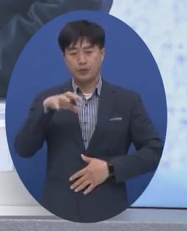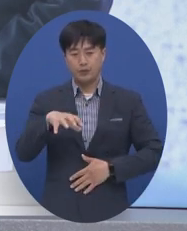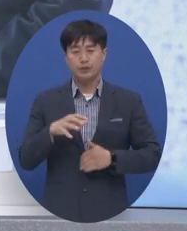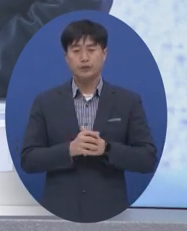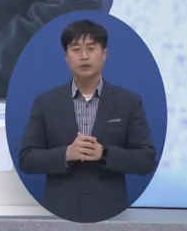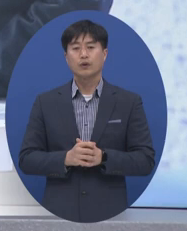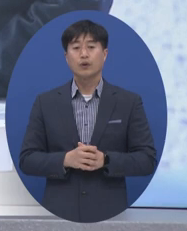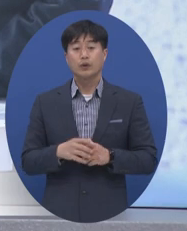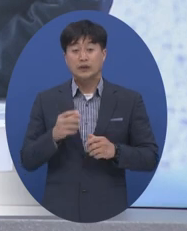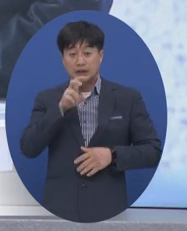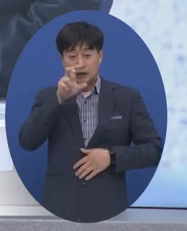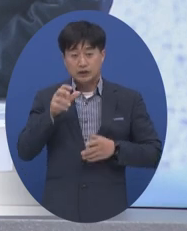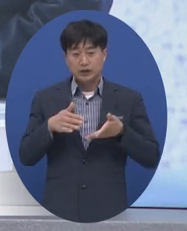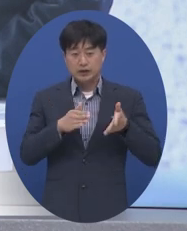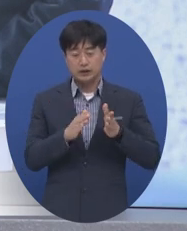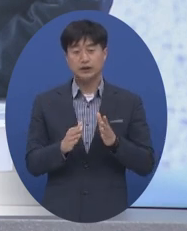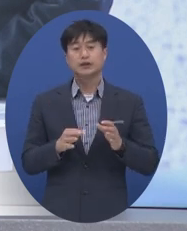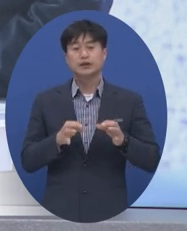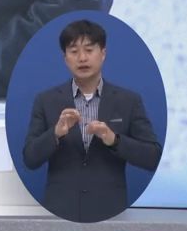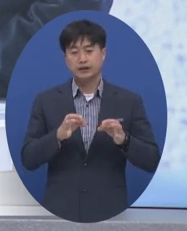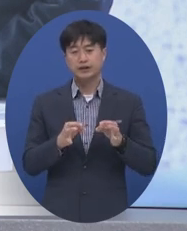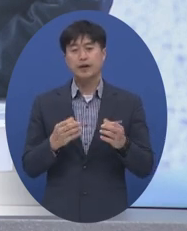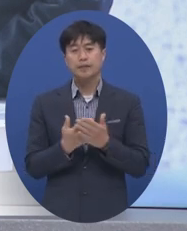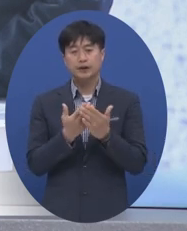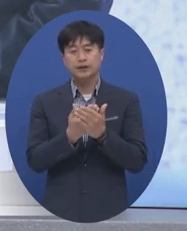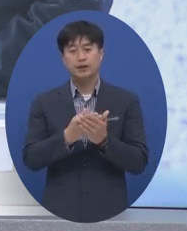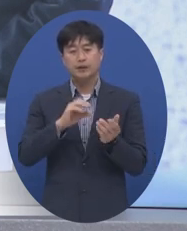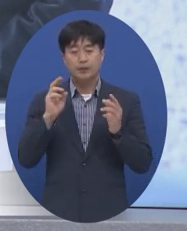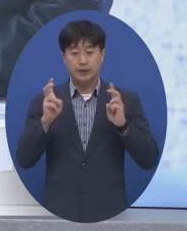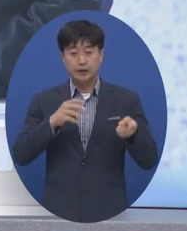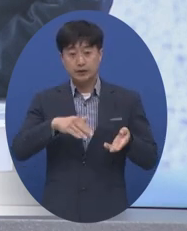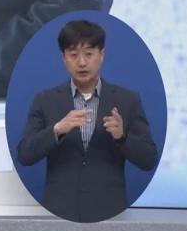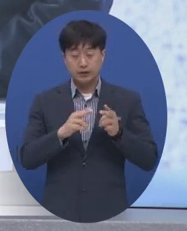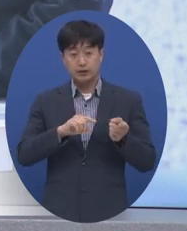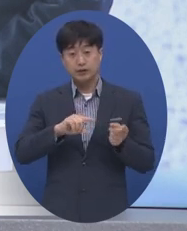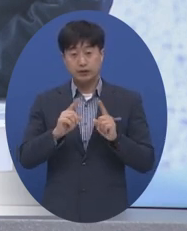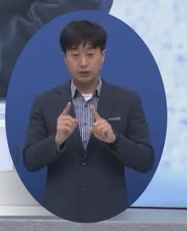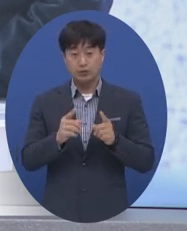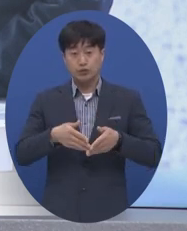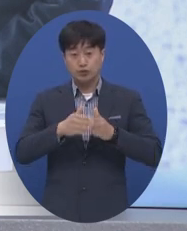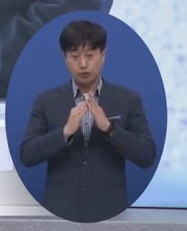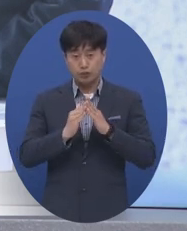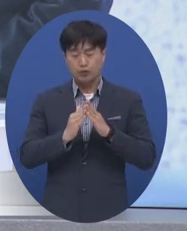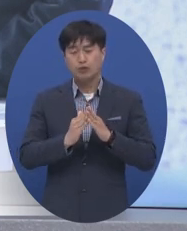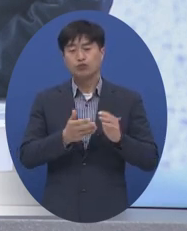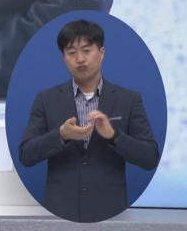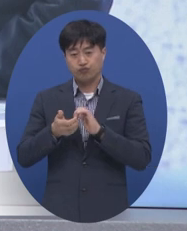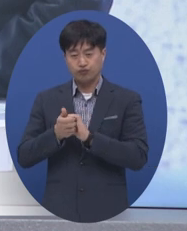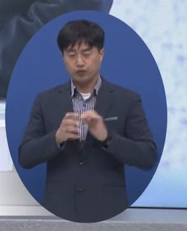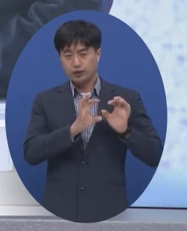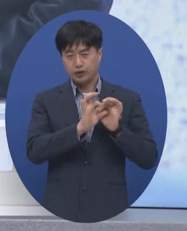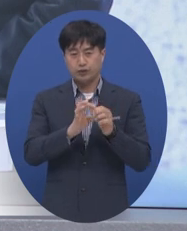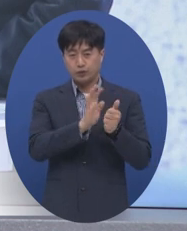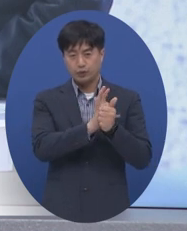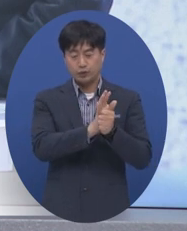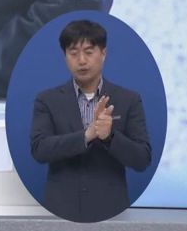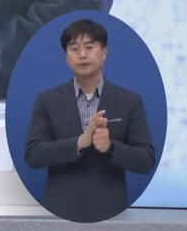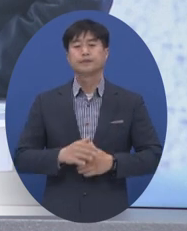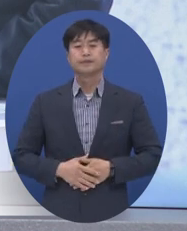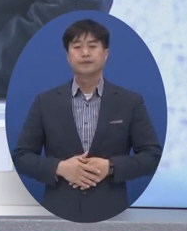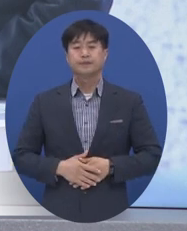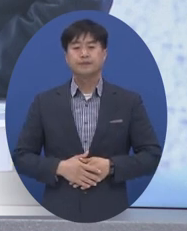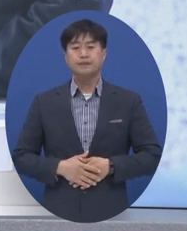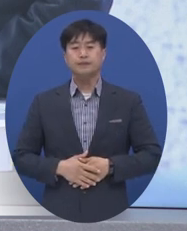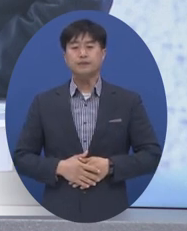경기도시장상권진흥원인데요. 골목상권 활성화와 창업부터 재기까지 생애 주기별 원스톱 해결책을 지원할 예정입니다. 최창순